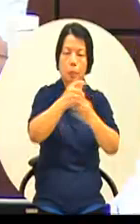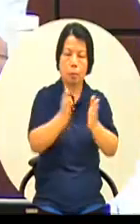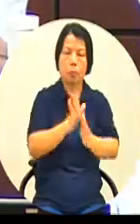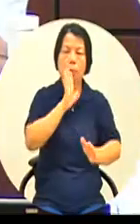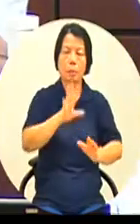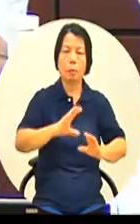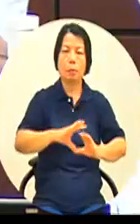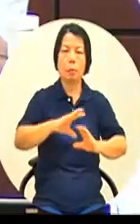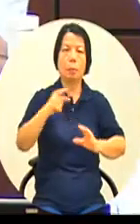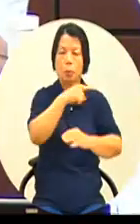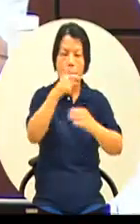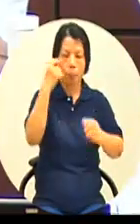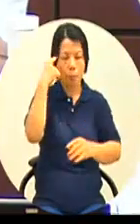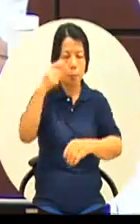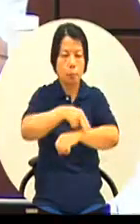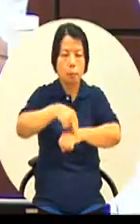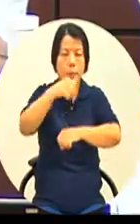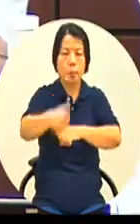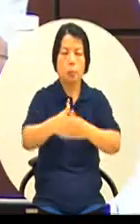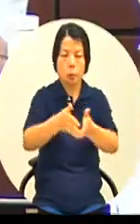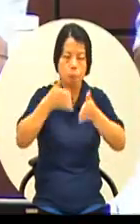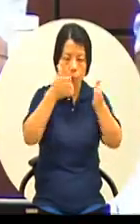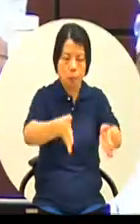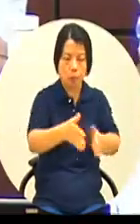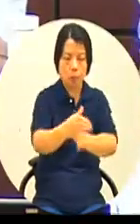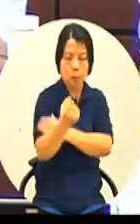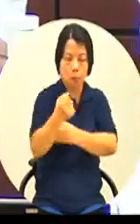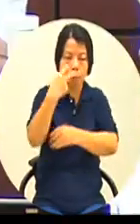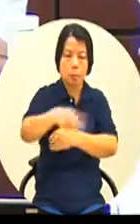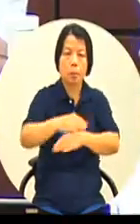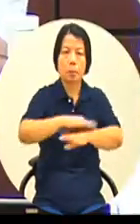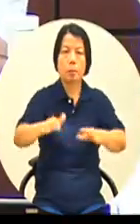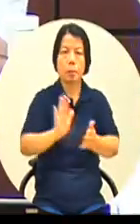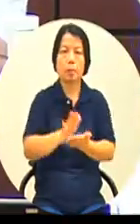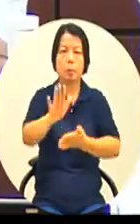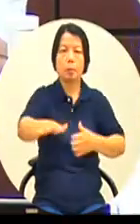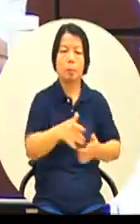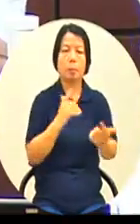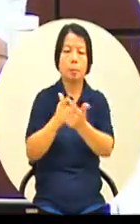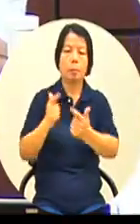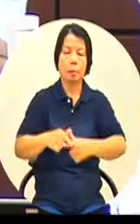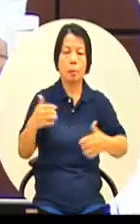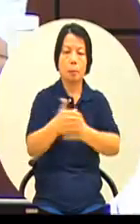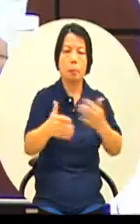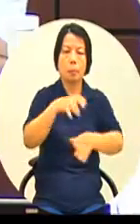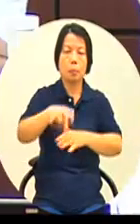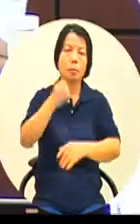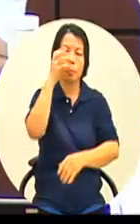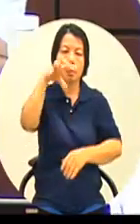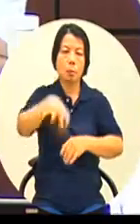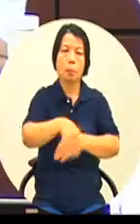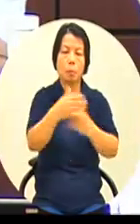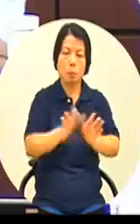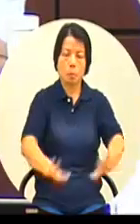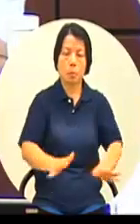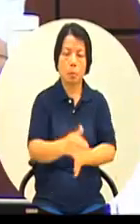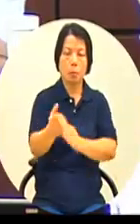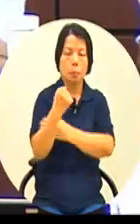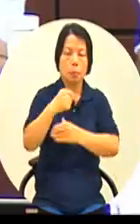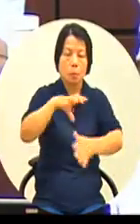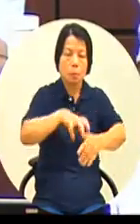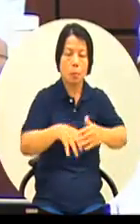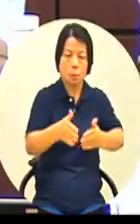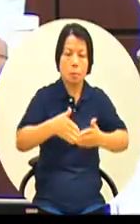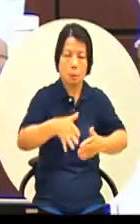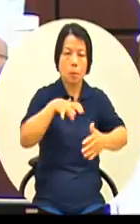一个非常好的想法，我们也会朝这个方向去做一些努力。未来也搭配交通部观光局现在正在努力的扩大内需方案，